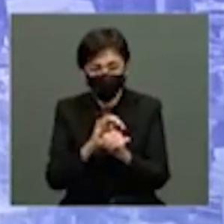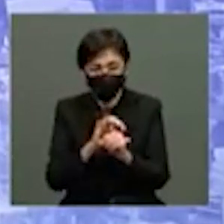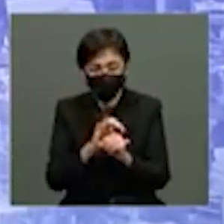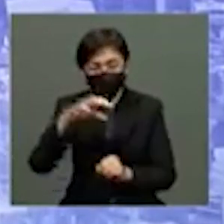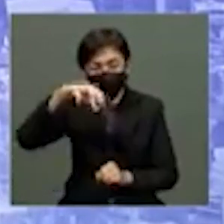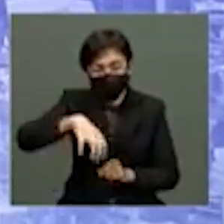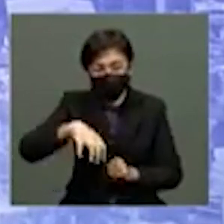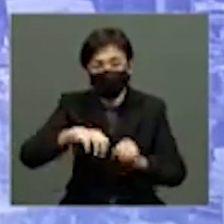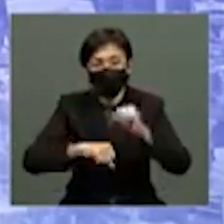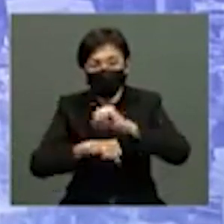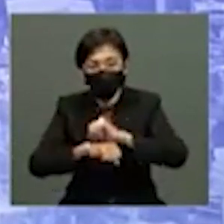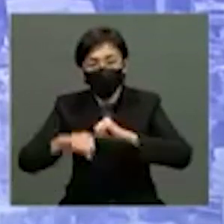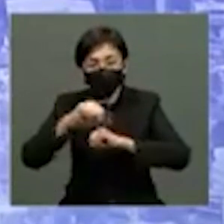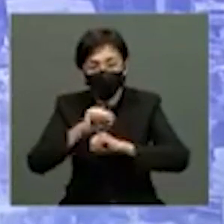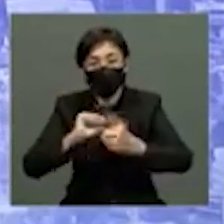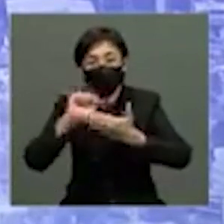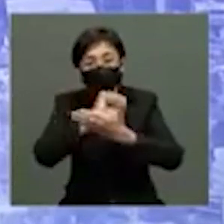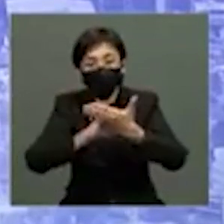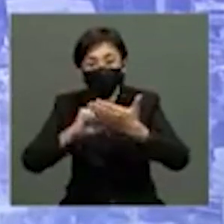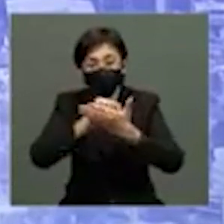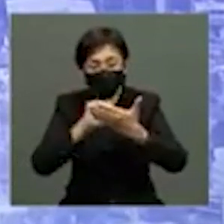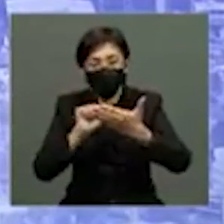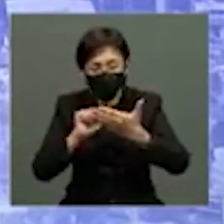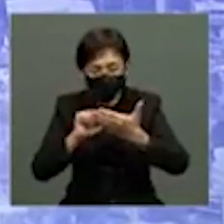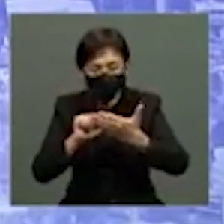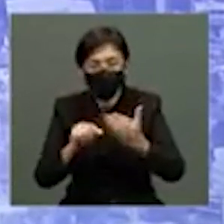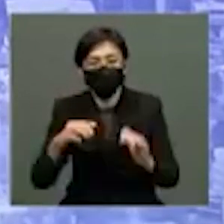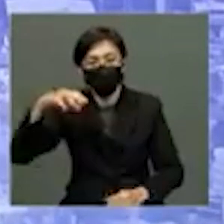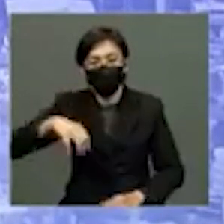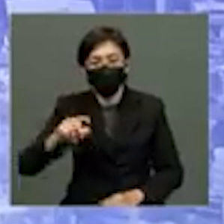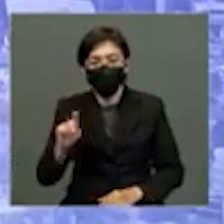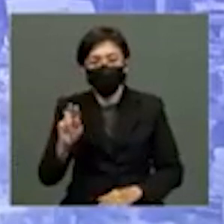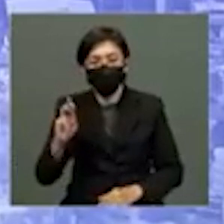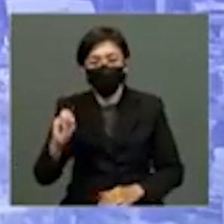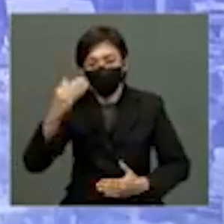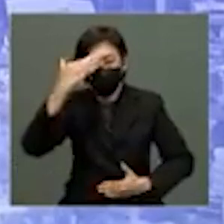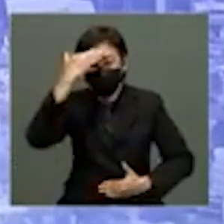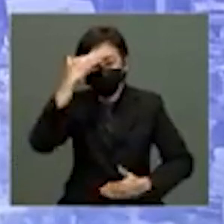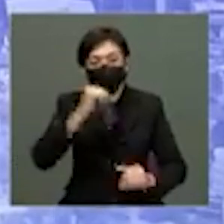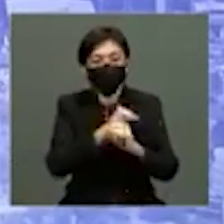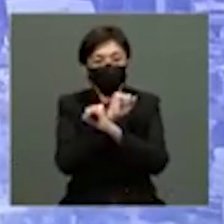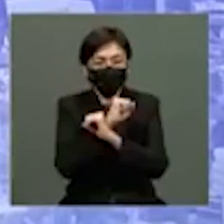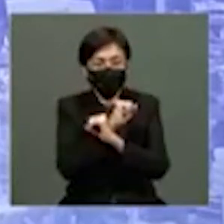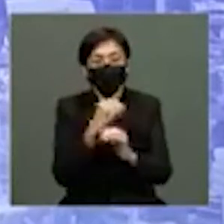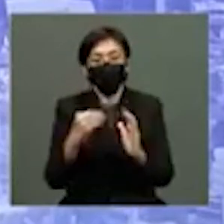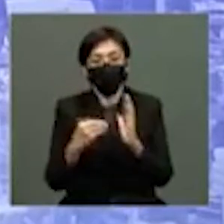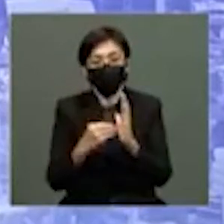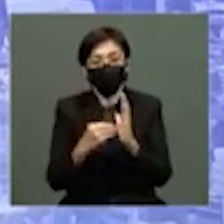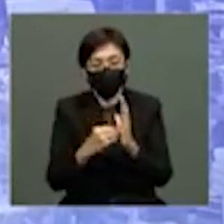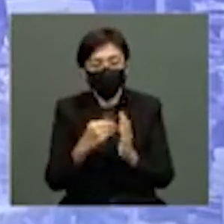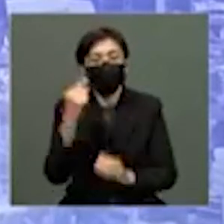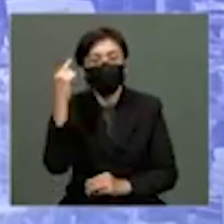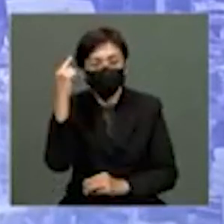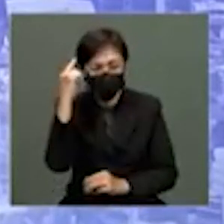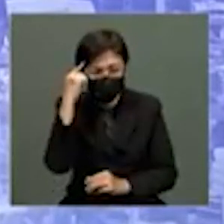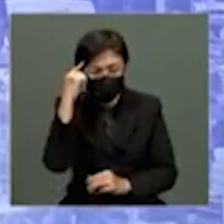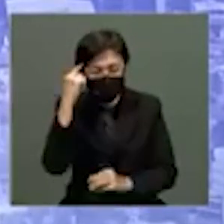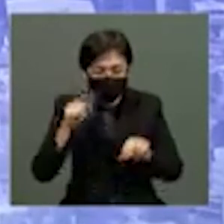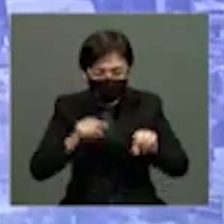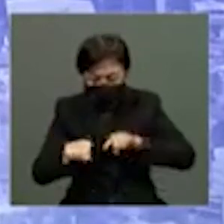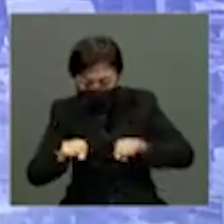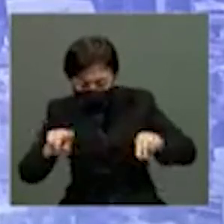านที่ก่อสร้างซึ่งทางกรมควบคุมโรคนะครับและกทม.รับทราบแล้วไปกำกับอย่